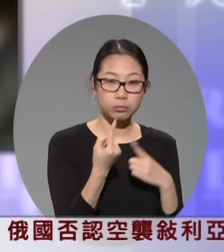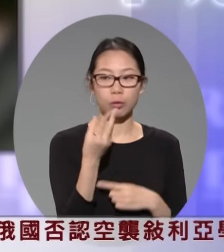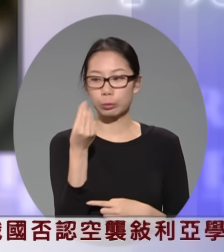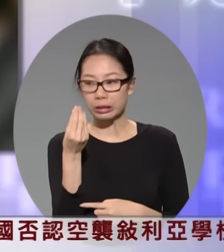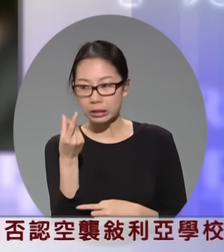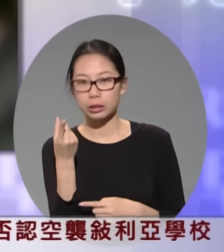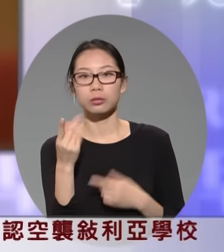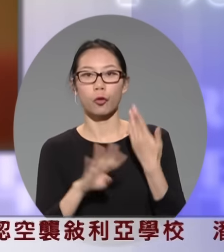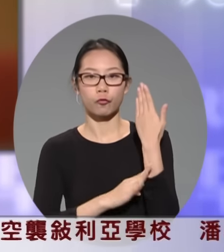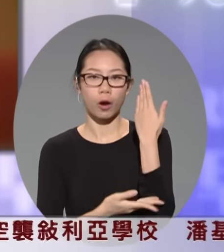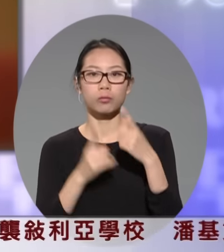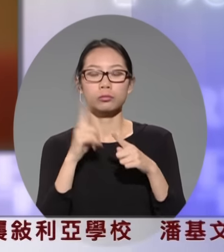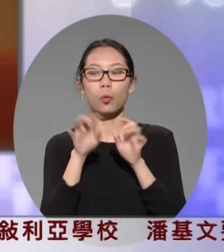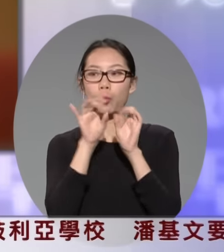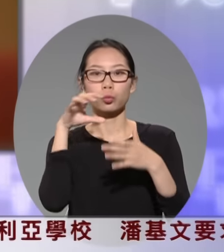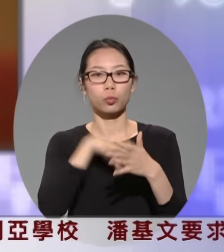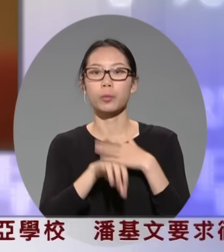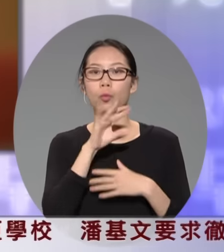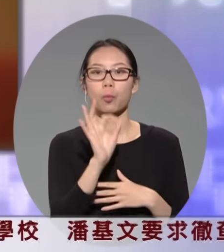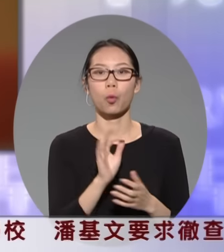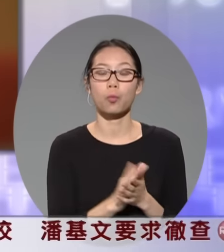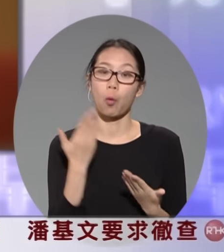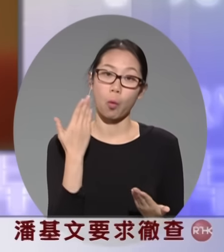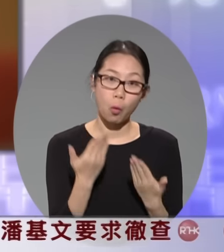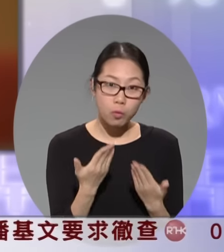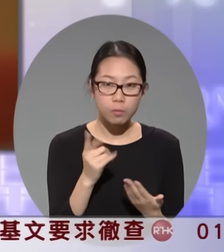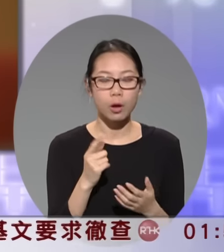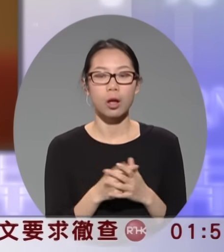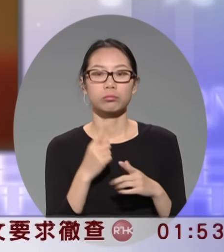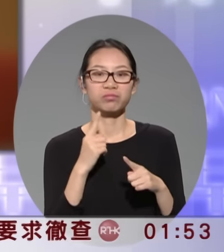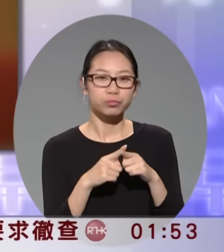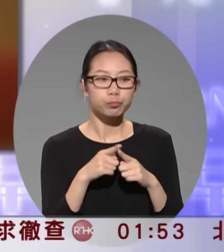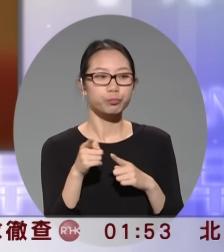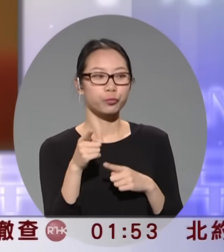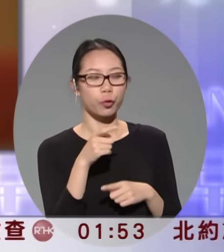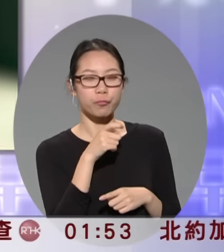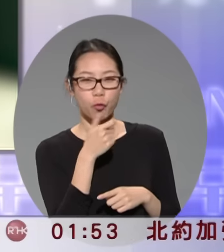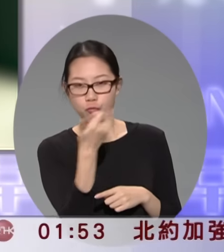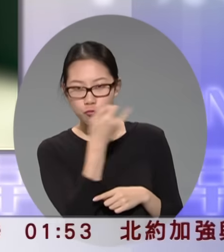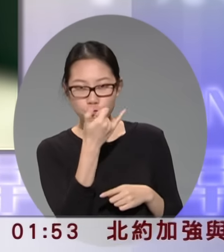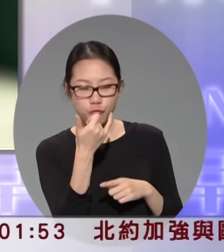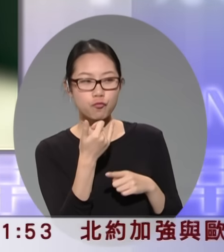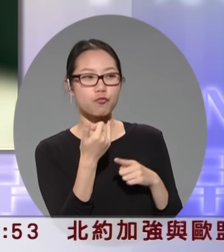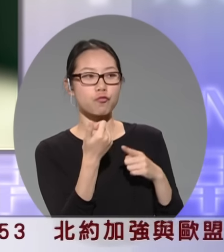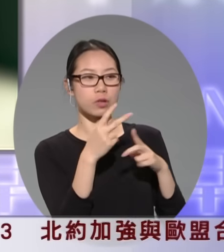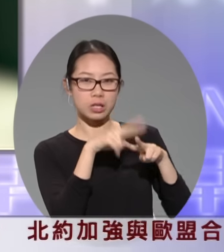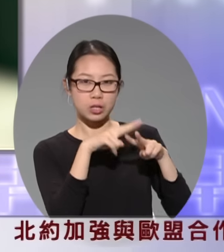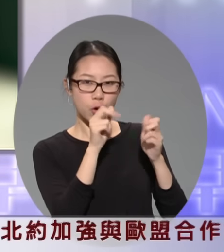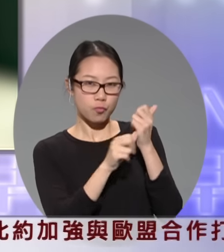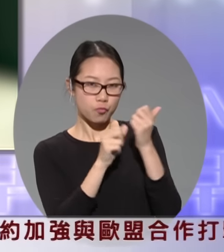案並沒有在公佈中提及，可能反映習近平仍然遇到一些中央委員的消極抵